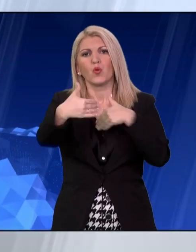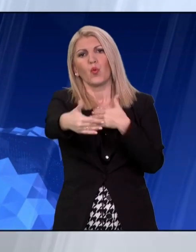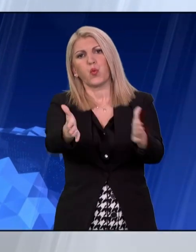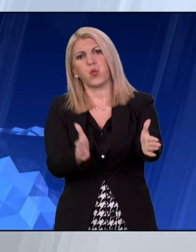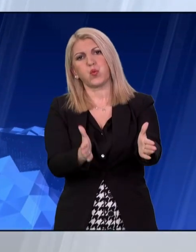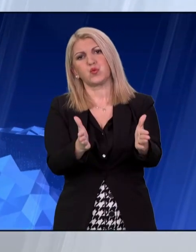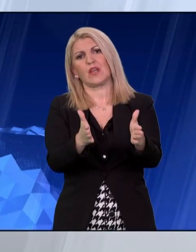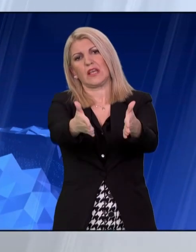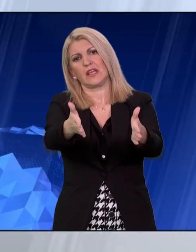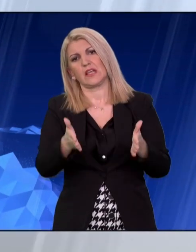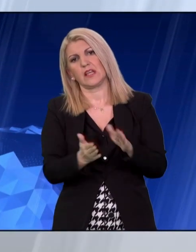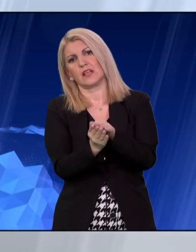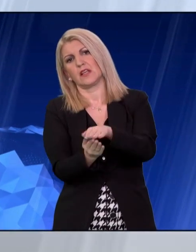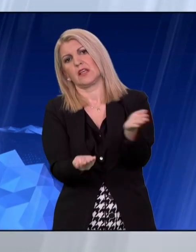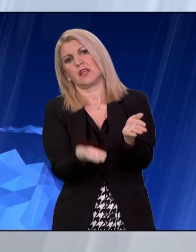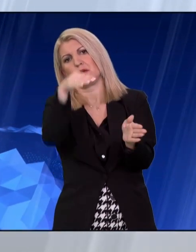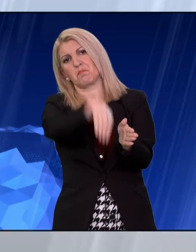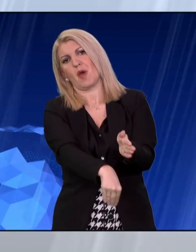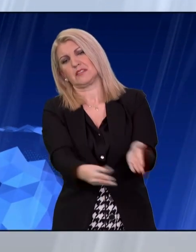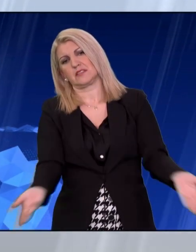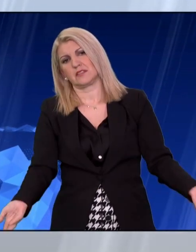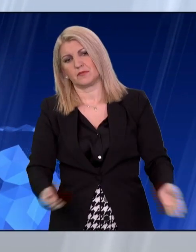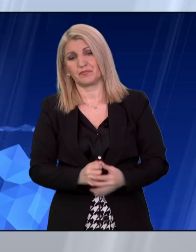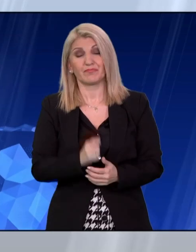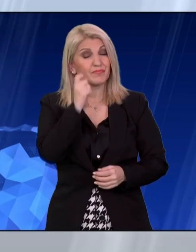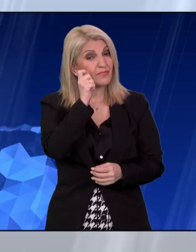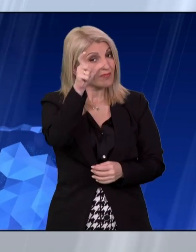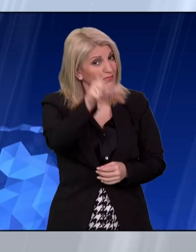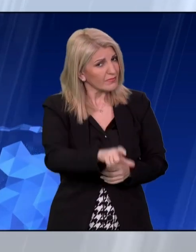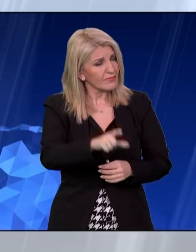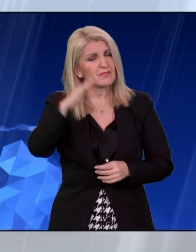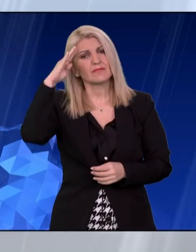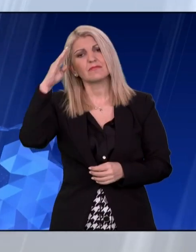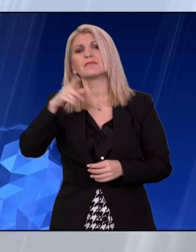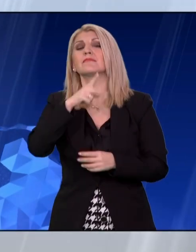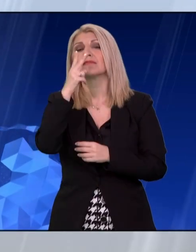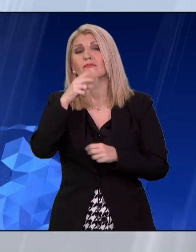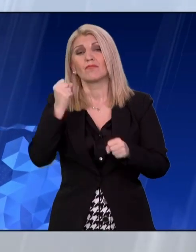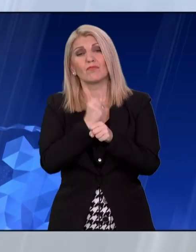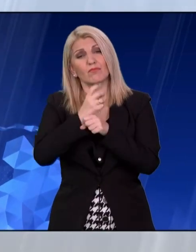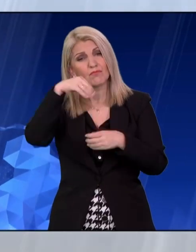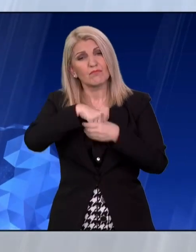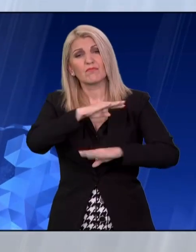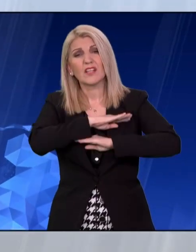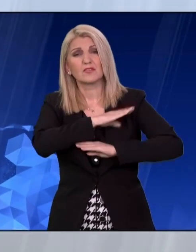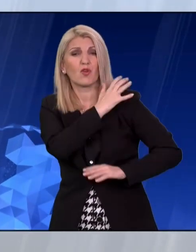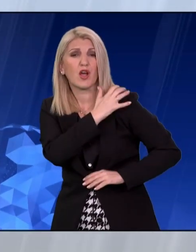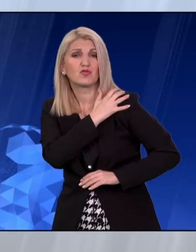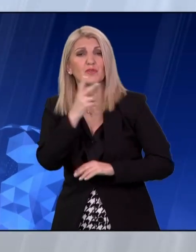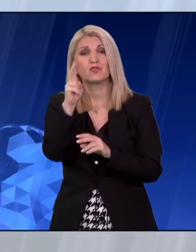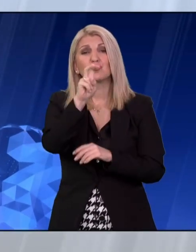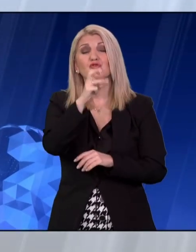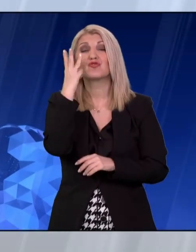επισμηναγός επαμεινώνδας στέας υπηρετούσε στην πολεμική αεροπορία 23 χρόνια είχε πάνω από